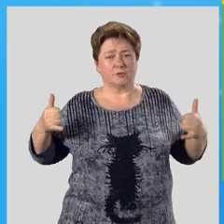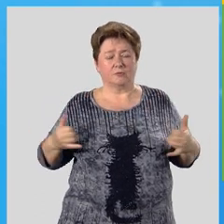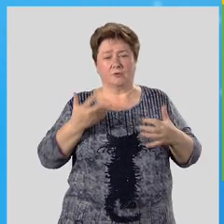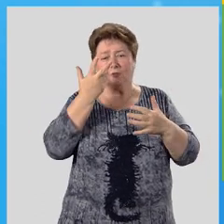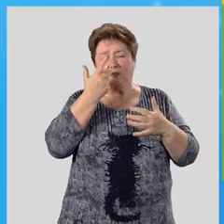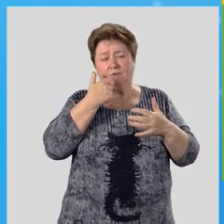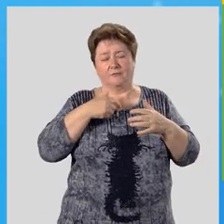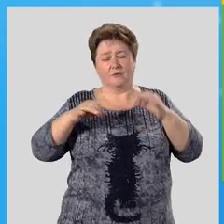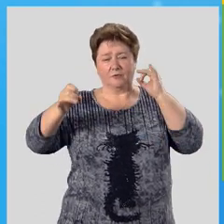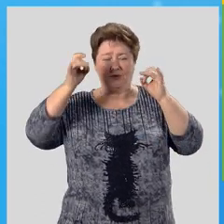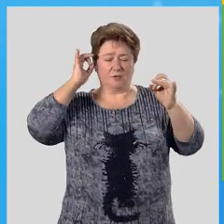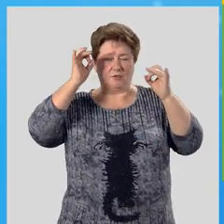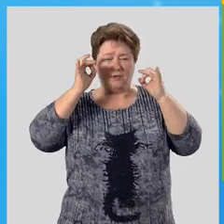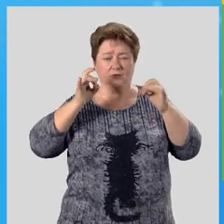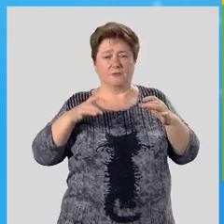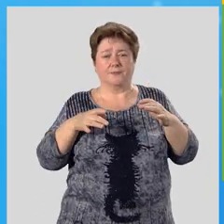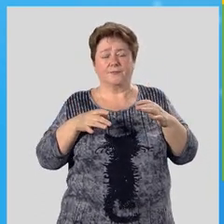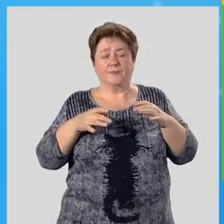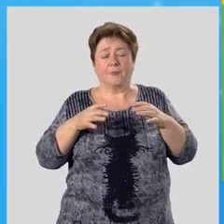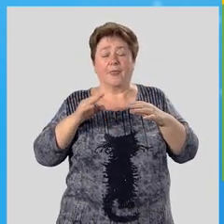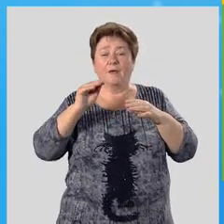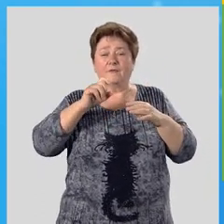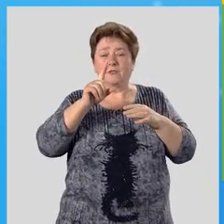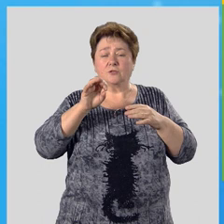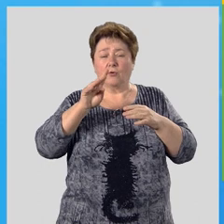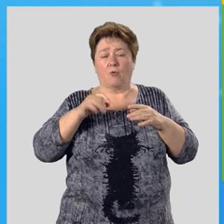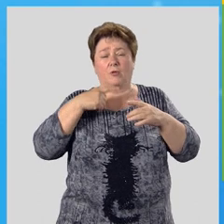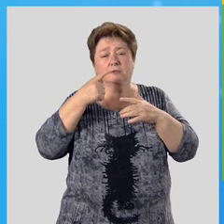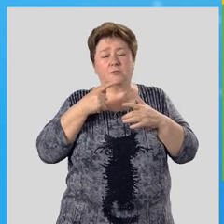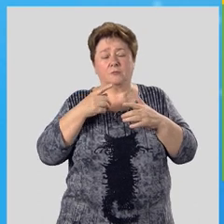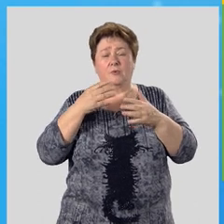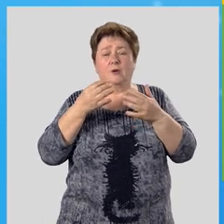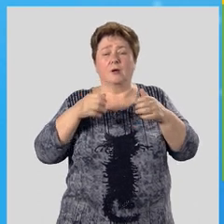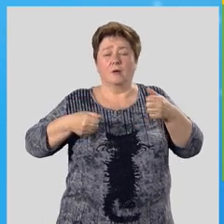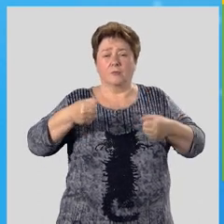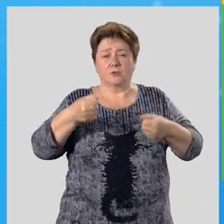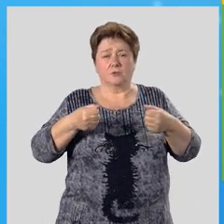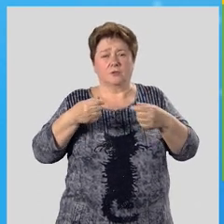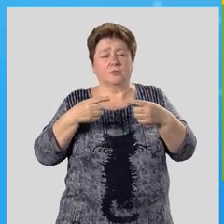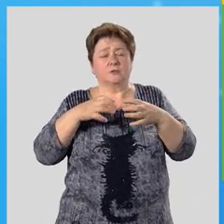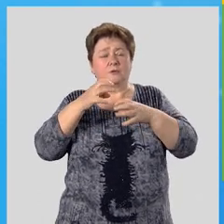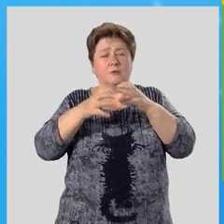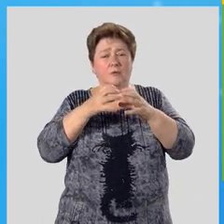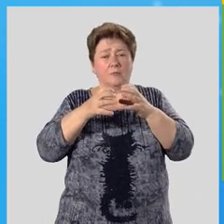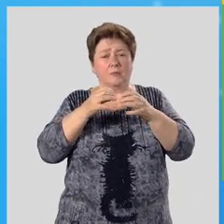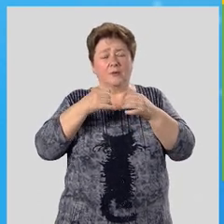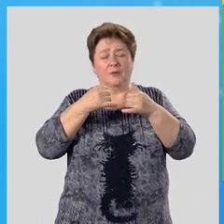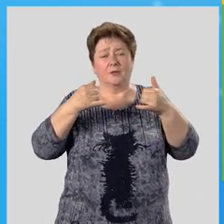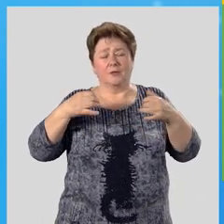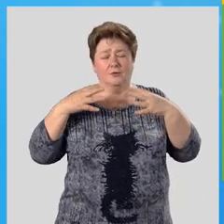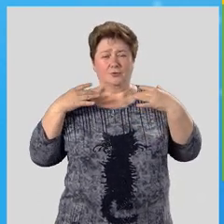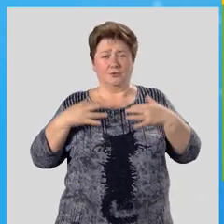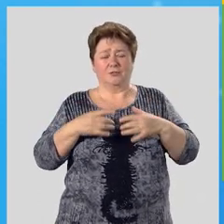распространению цветовой сигнализации. Физиолог показал машинисту несколько мотков шерсти